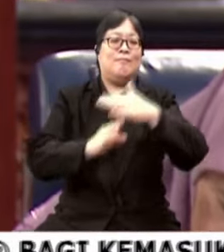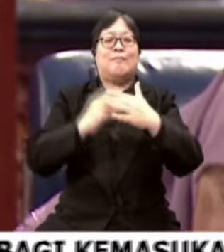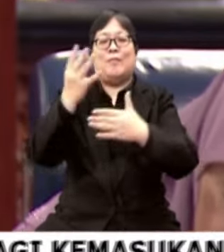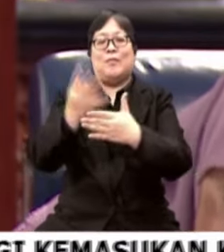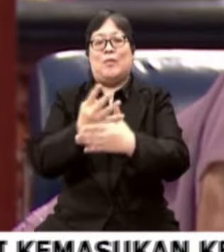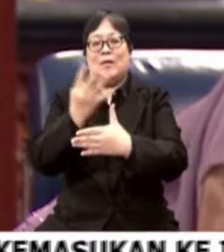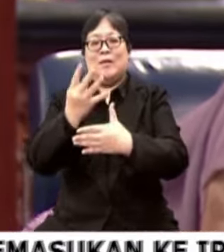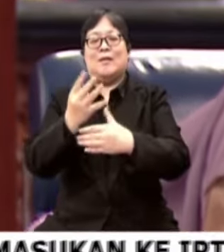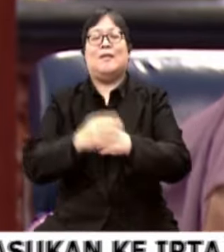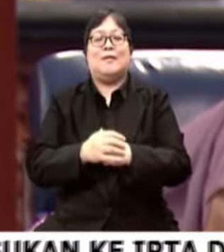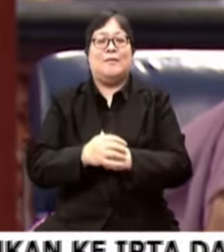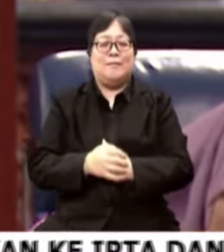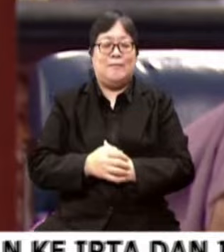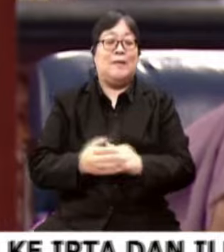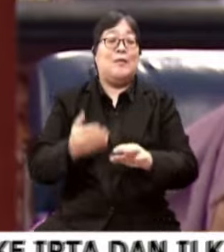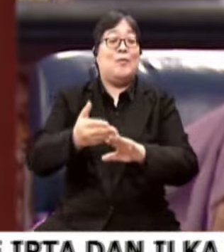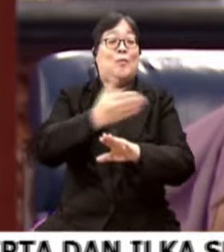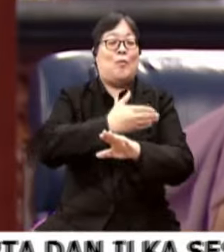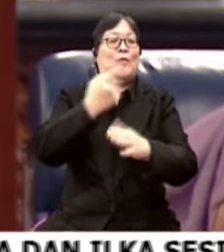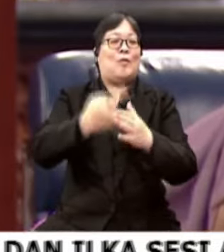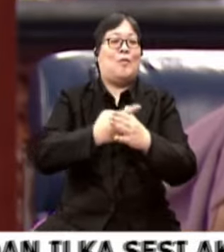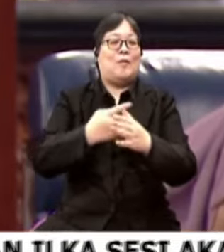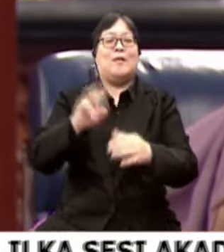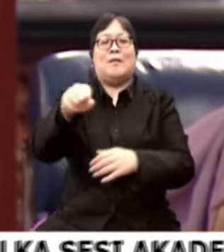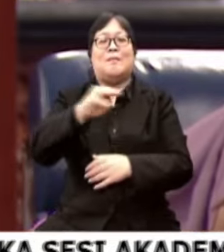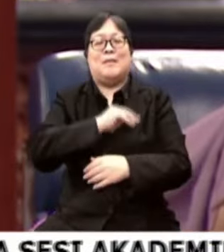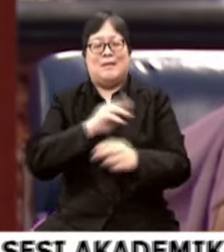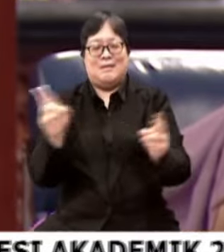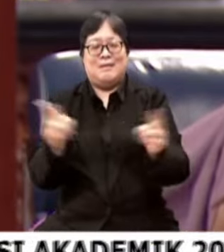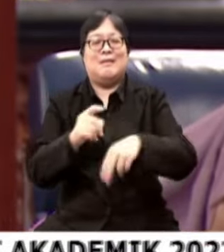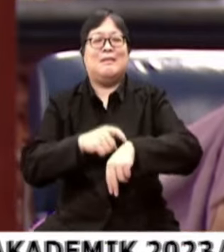berbanding 1 bulan sekarang ini